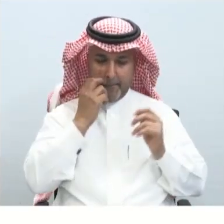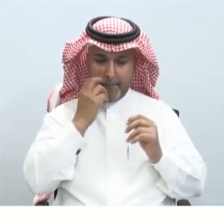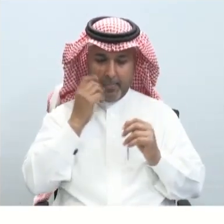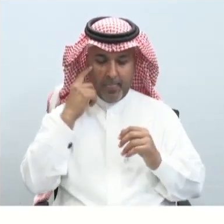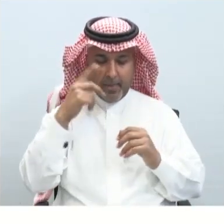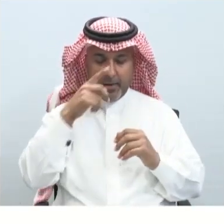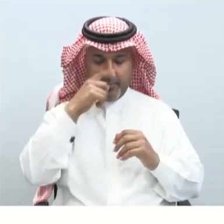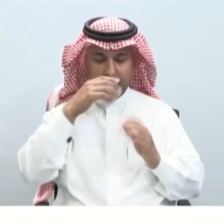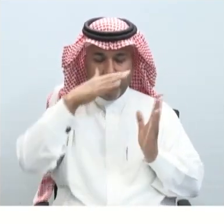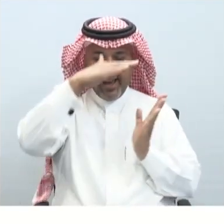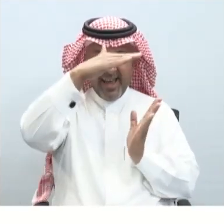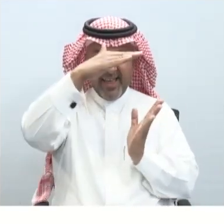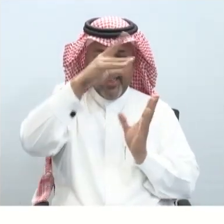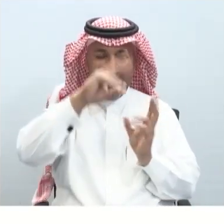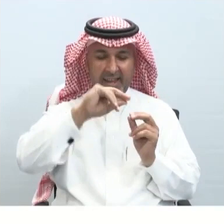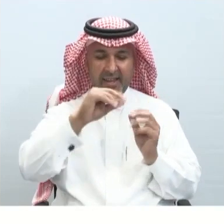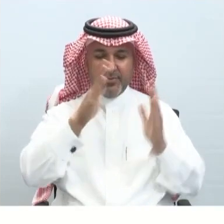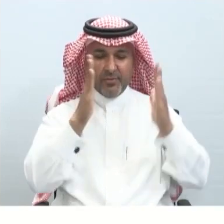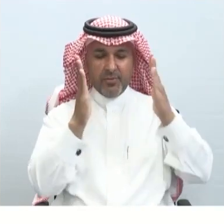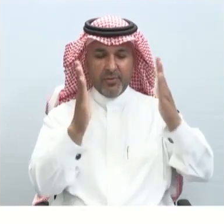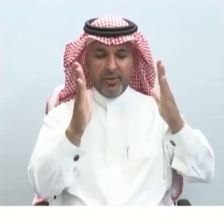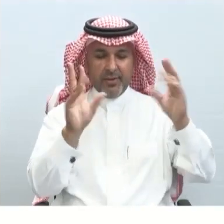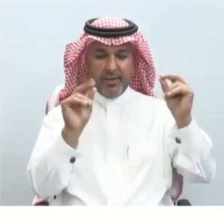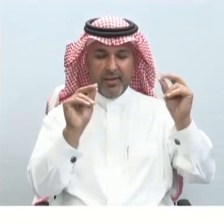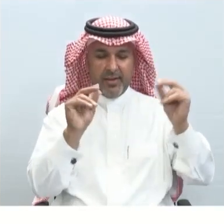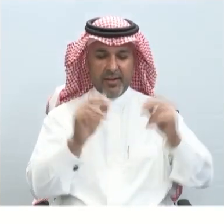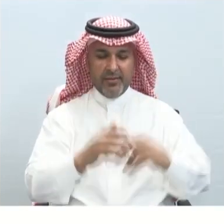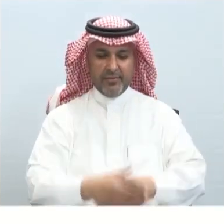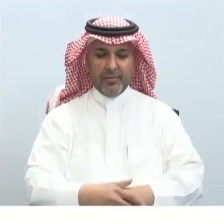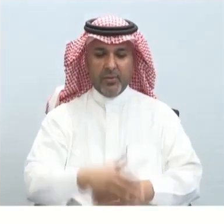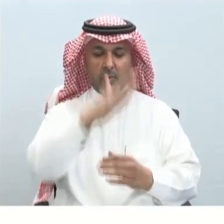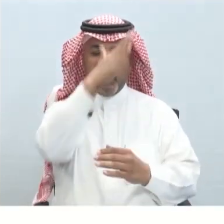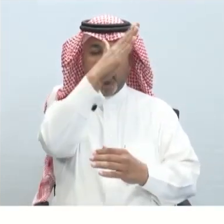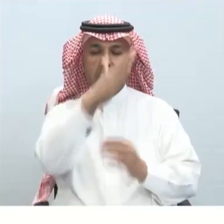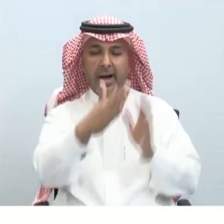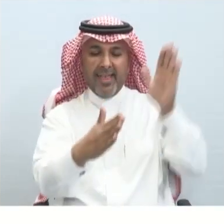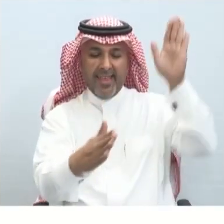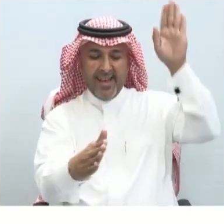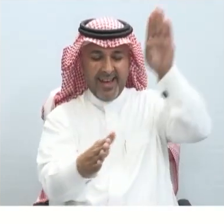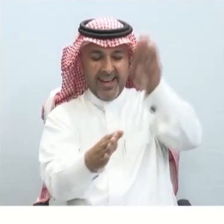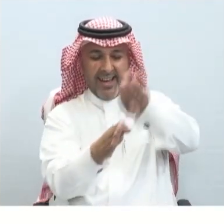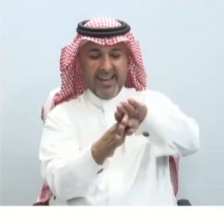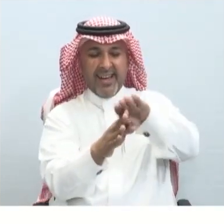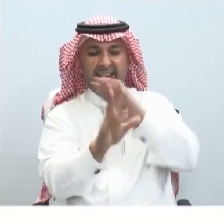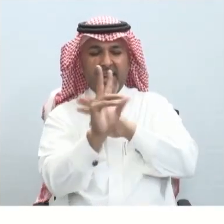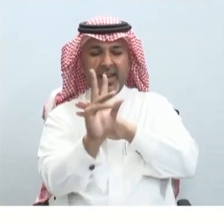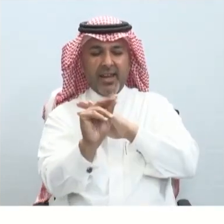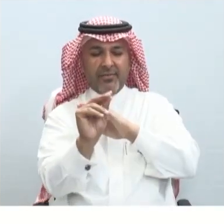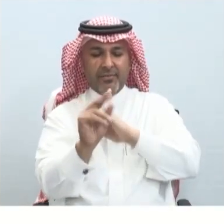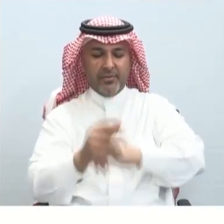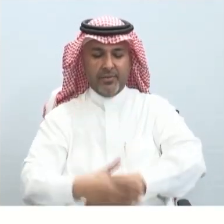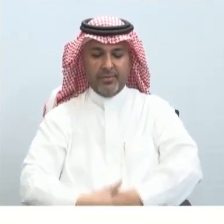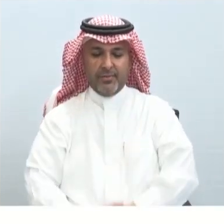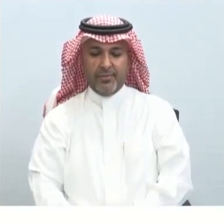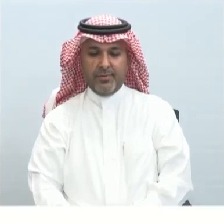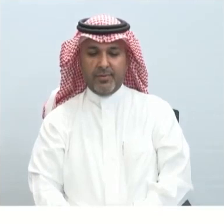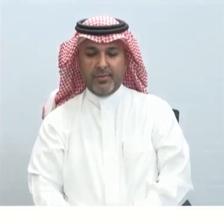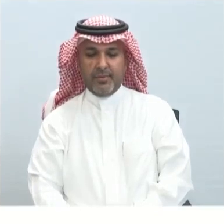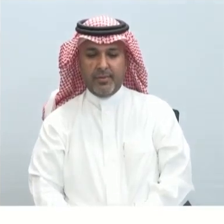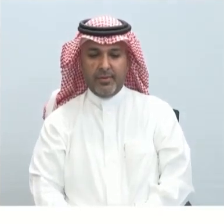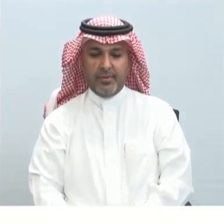هذا الضلع يطابق هذا الضلع اللي باللون الاصفر والضلع اللي باللون الاخضر يطابق اللي باللون الاخضر لان كل ضلعين متقابلين متطابقين